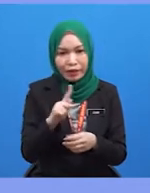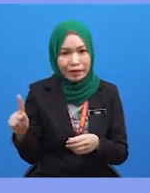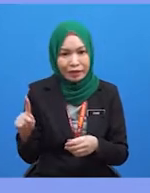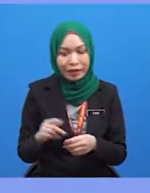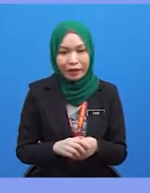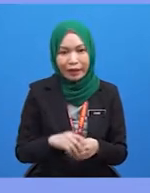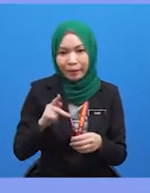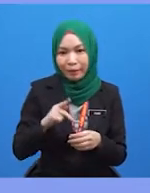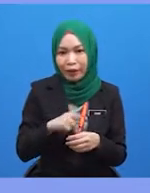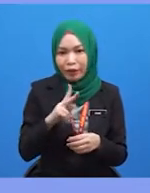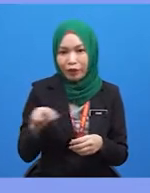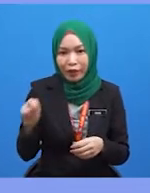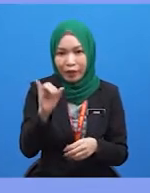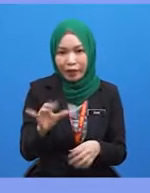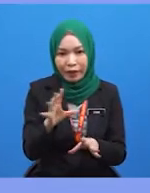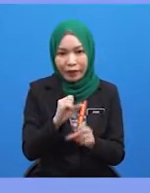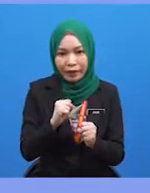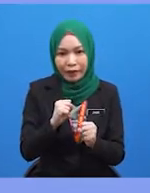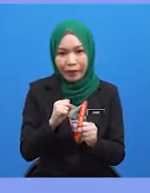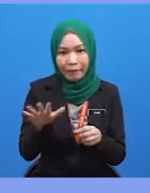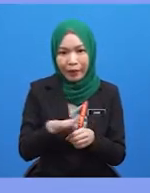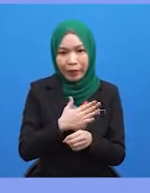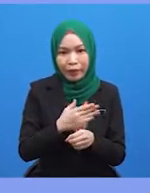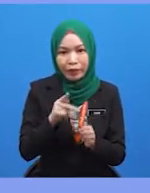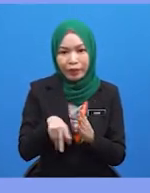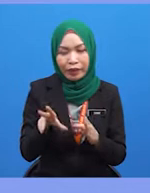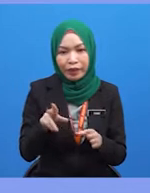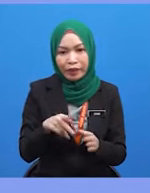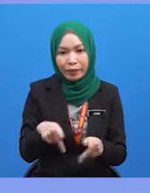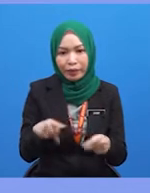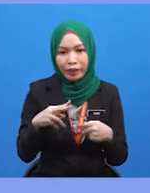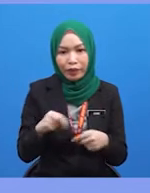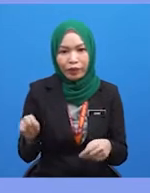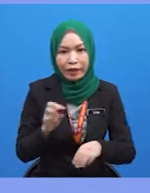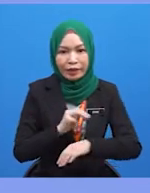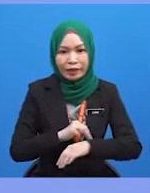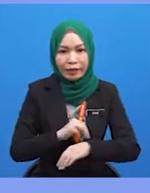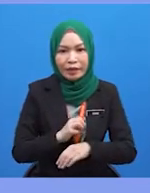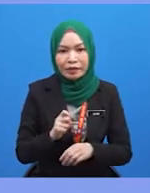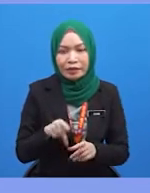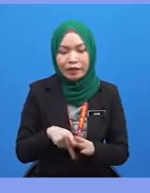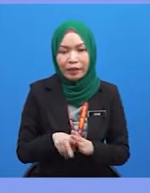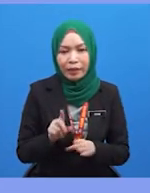menghasilkan produk yang dapat memenuhi keperluan semasa pengguna.